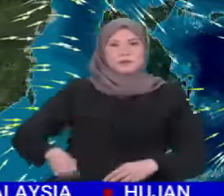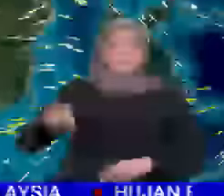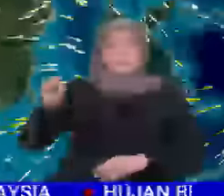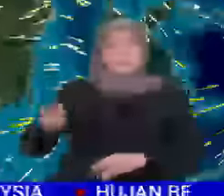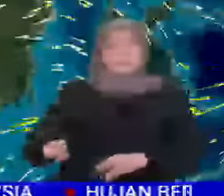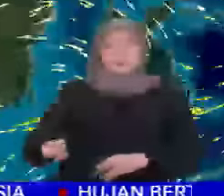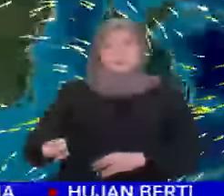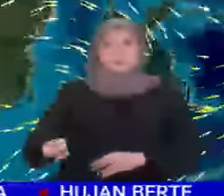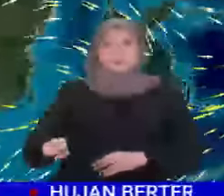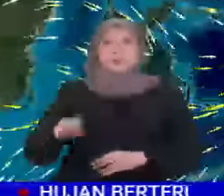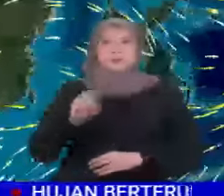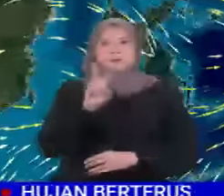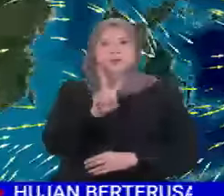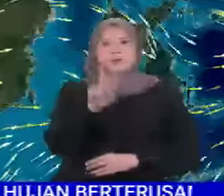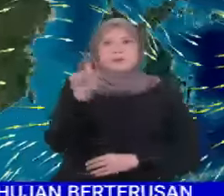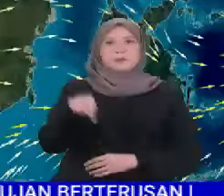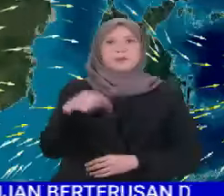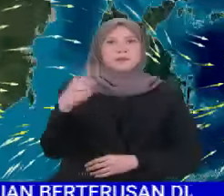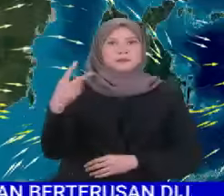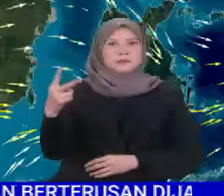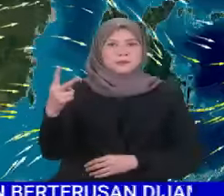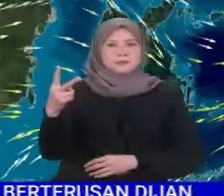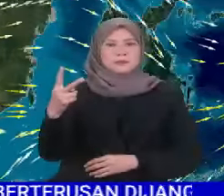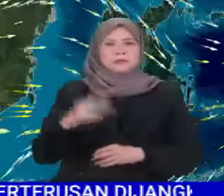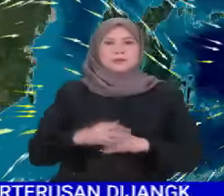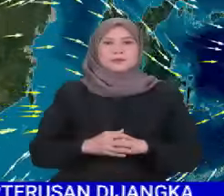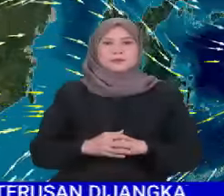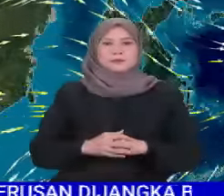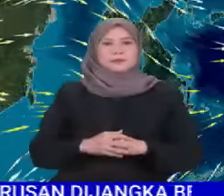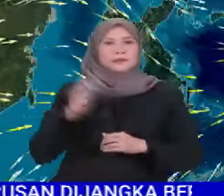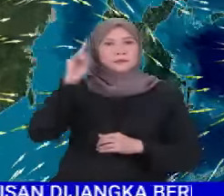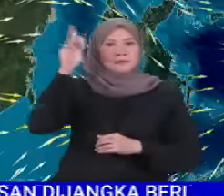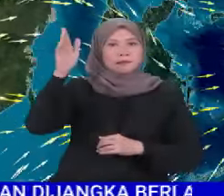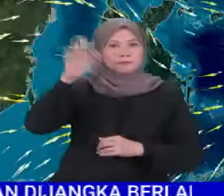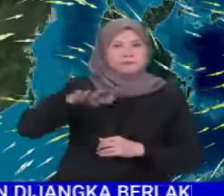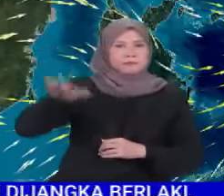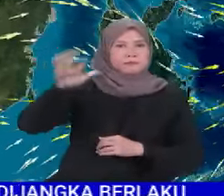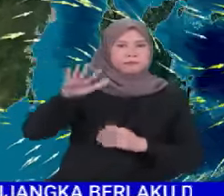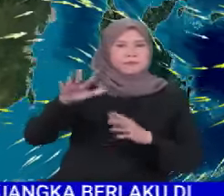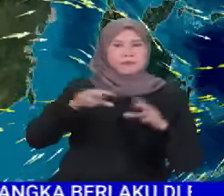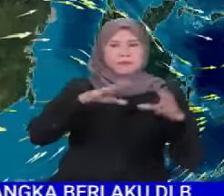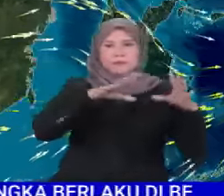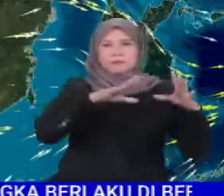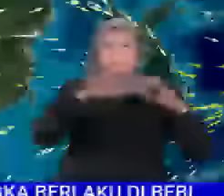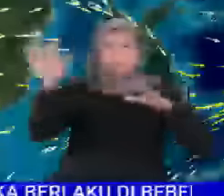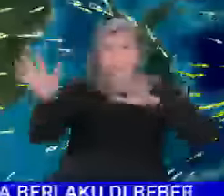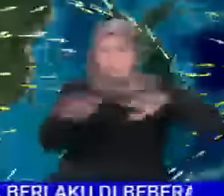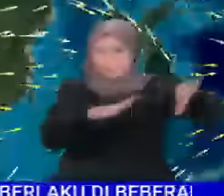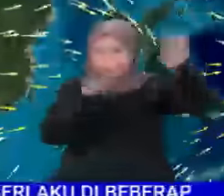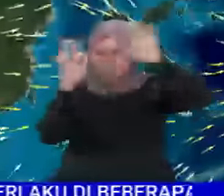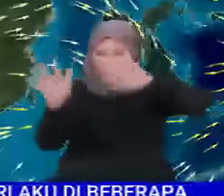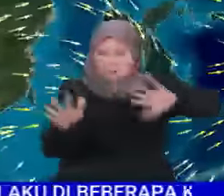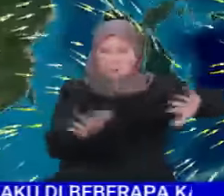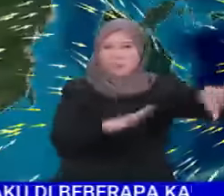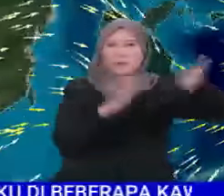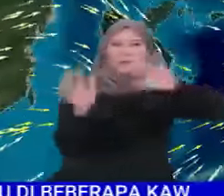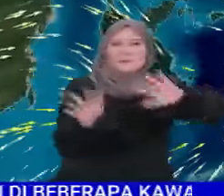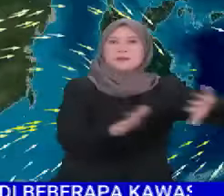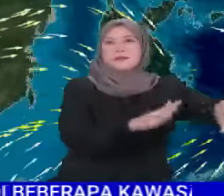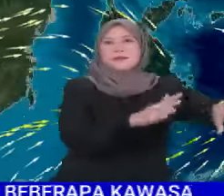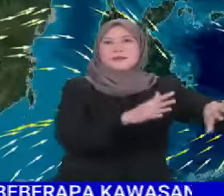menjelang pada dua Desember nanti dan ia new diramalkan bergerak ke arah barat merentasi